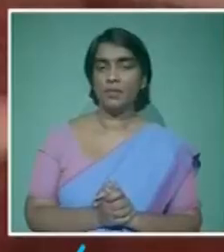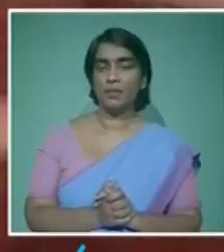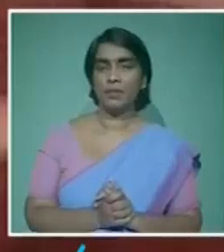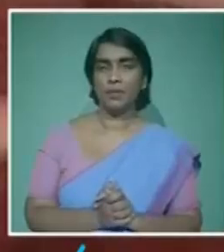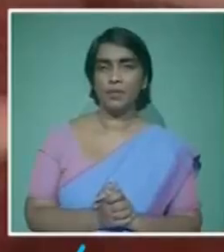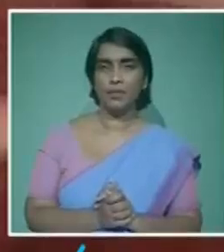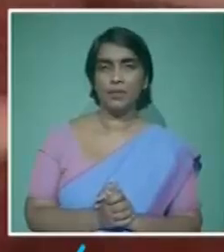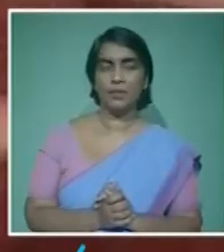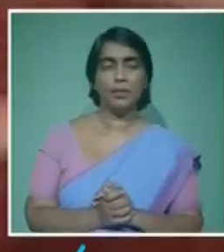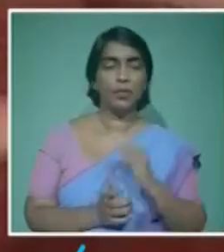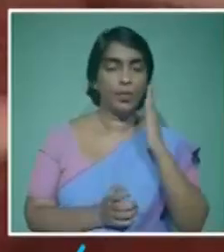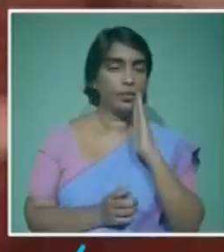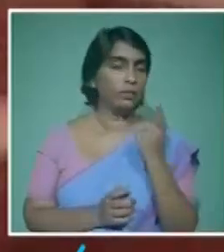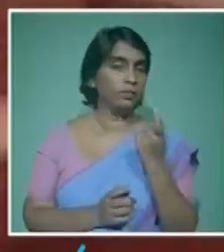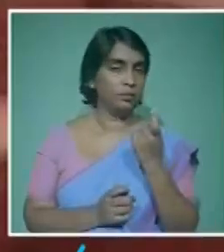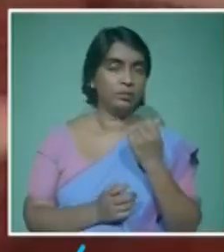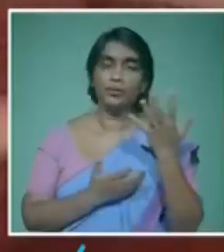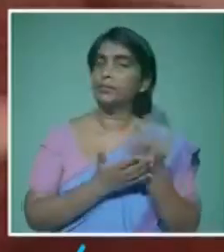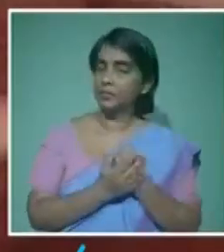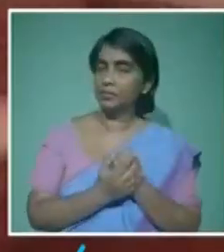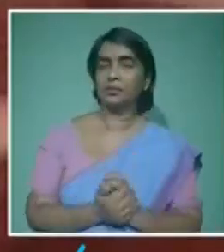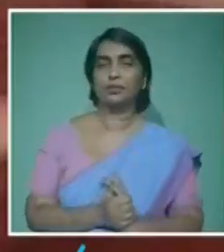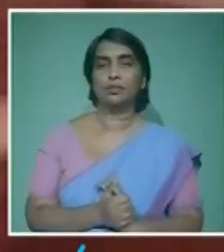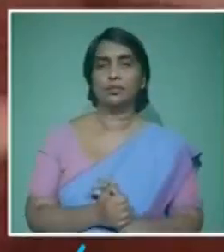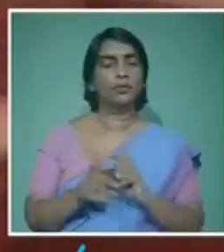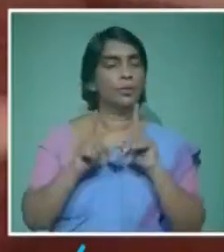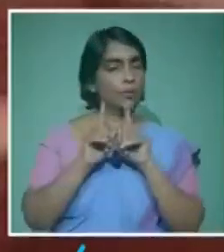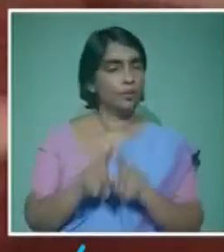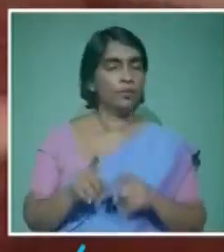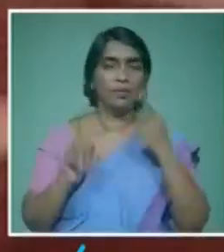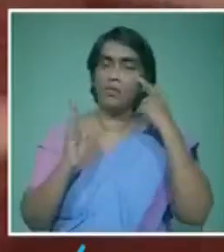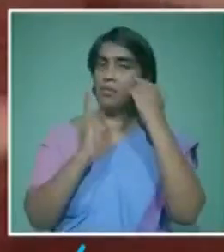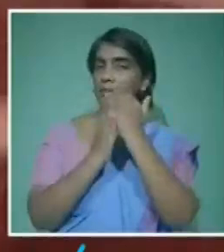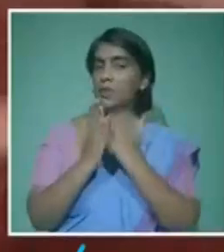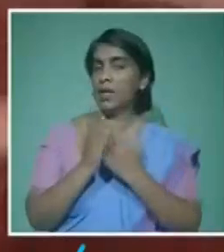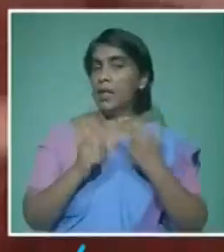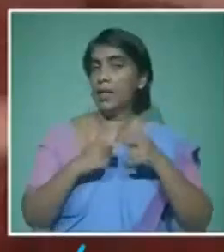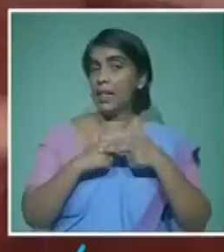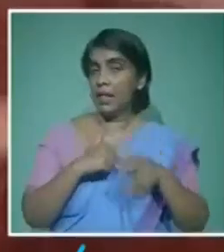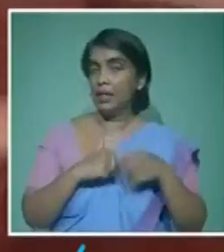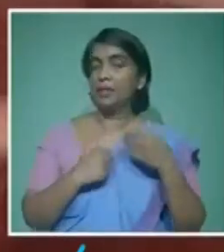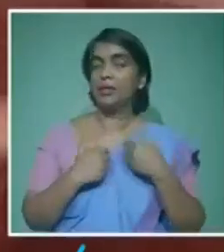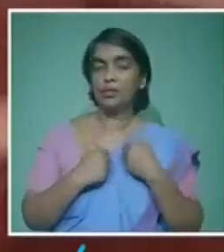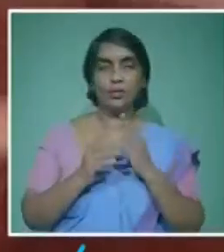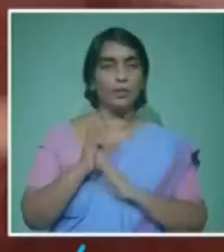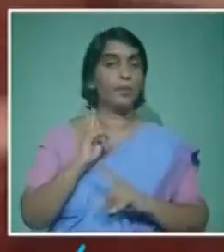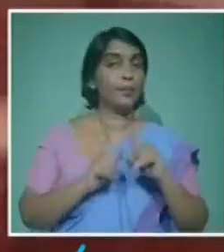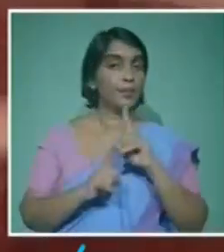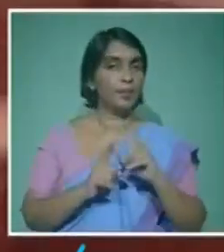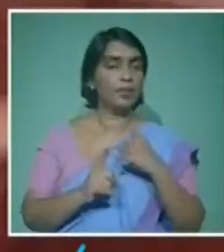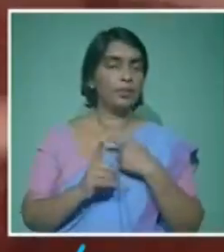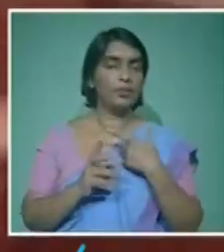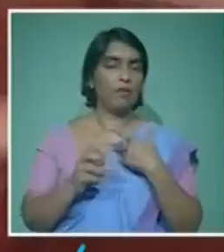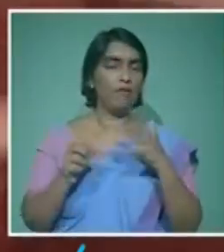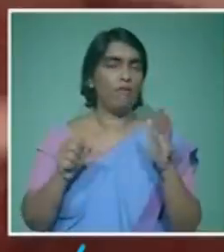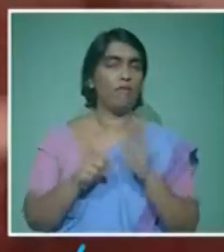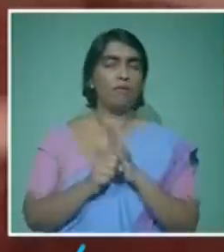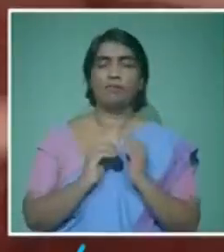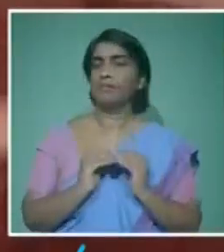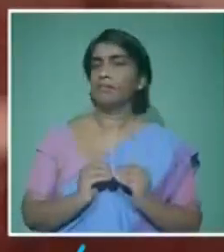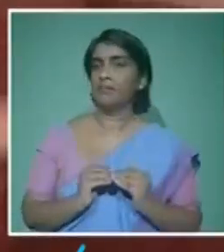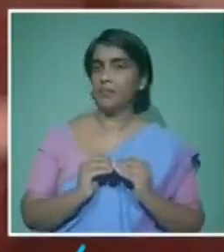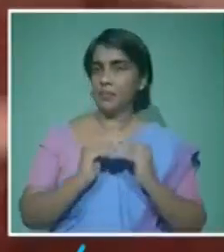முன்வைத்து கடல் தொழில் அமைச்சின் மூலமான பங்களிப்பினை உச்ச அளவில் அதிகரிப்பதே எமது முக்கிய நோக்கமாக உள்ளது என்பதை நான்